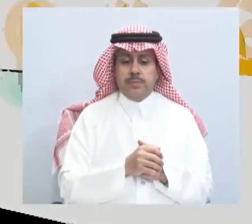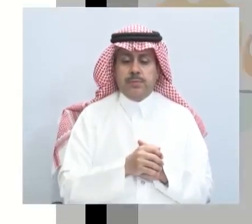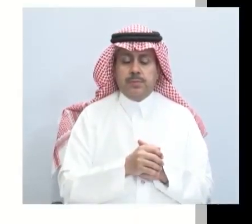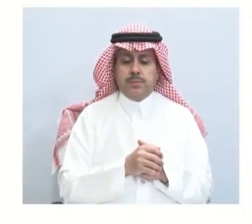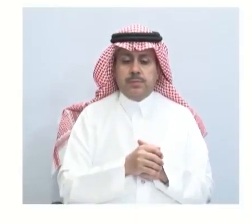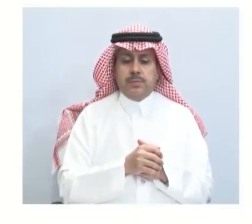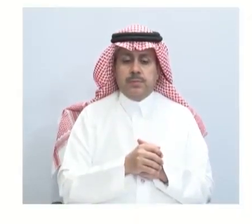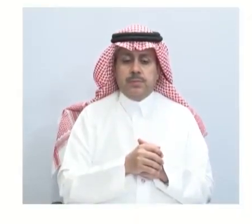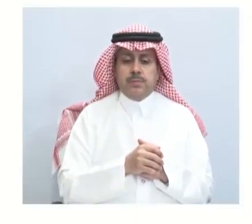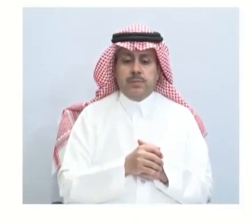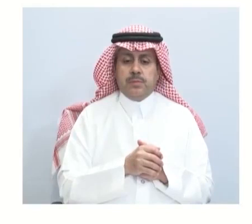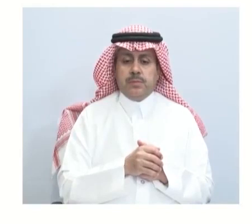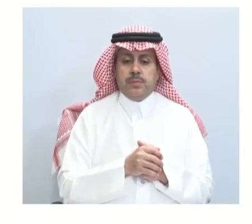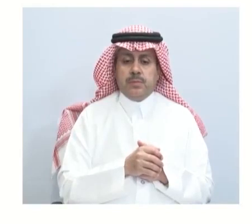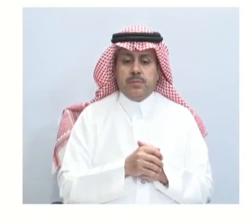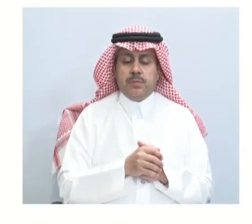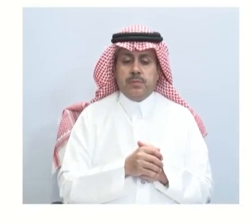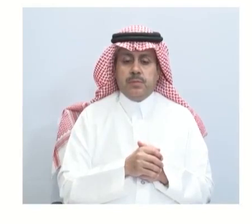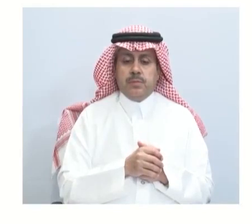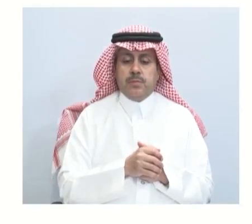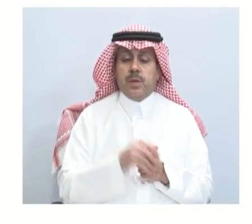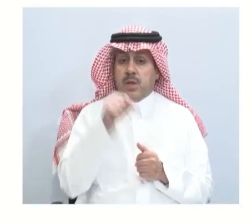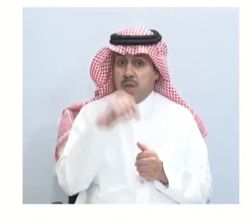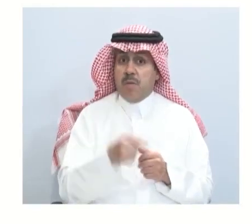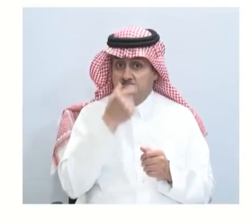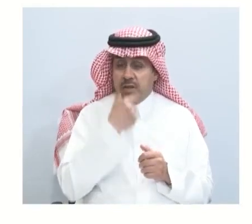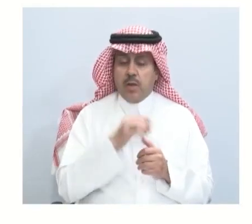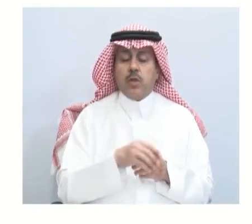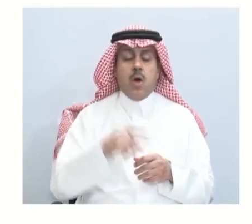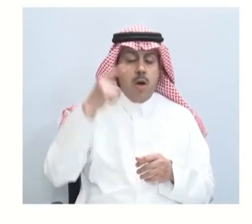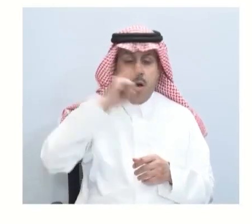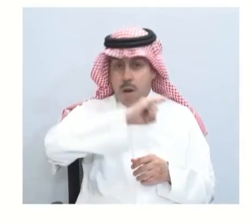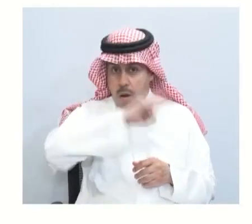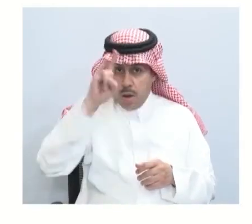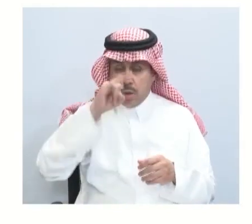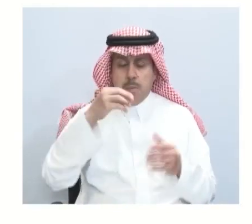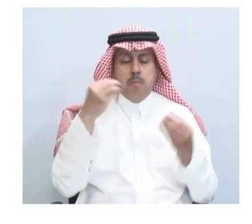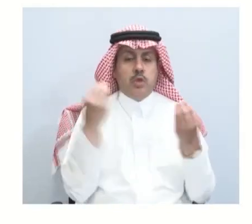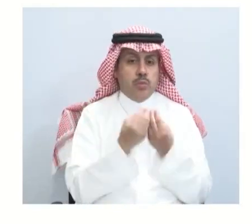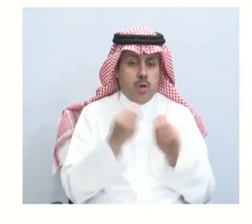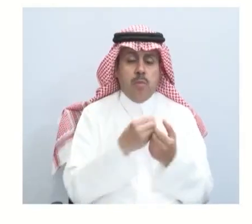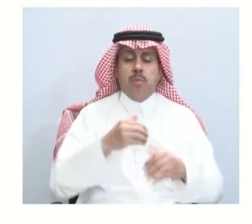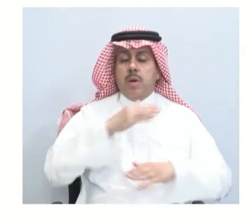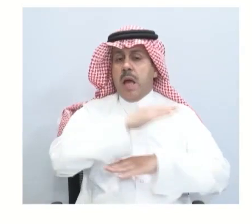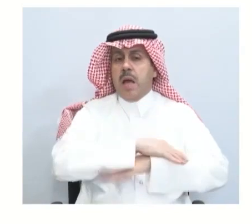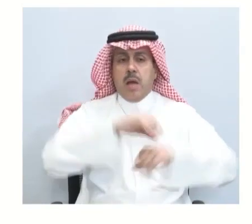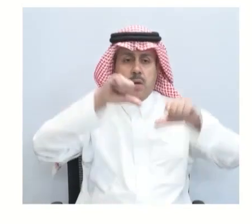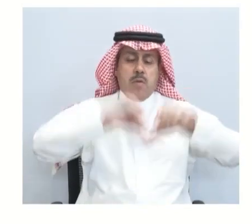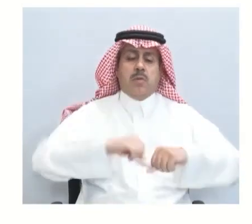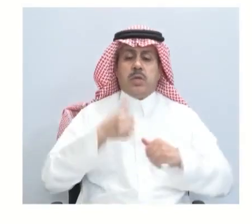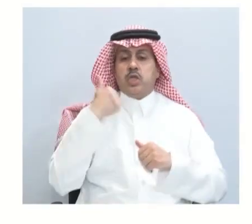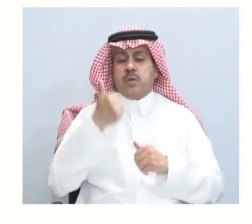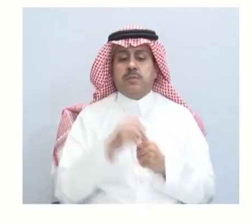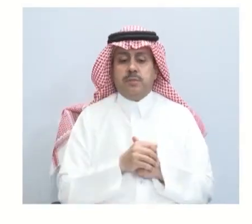نطرحه اليكم تضمن الحديث النهي عن جمله من الاخلاق المذمومه سته امور